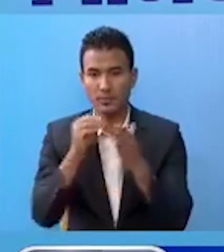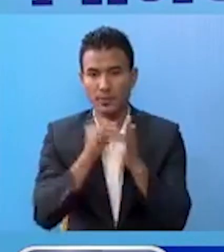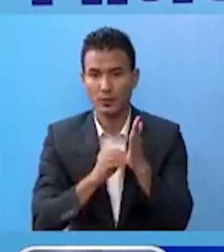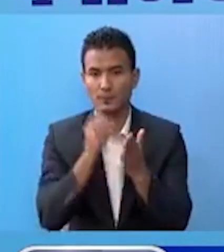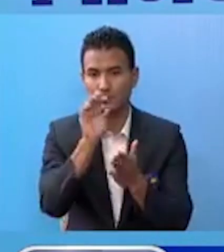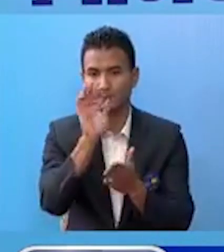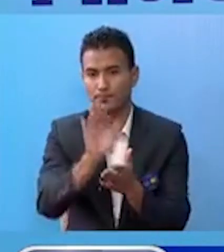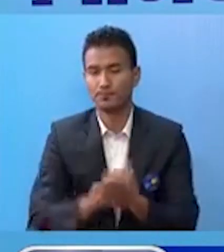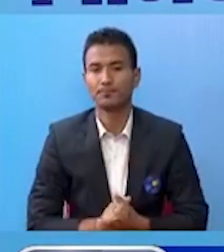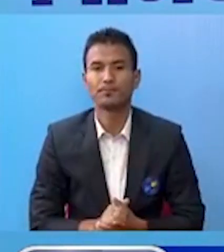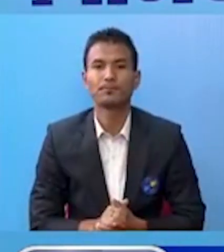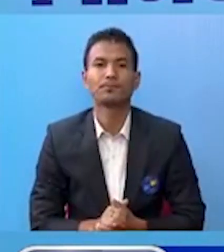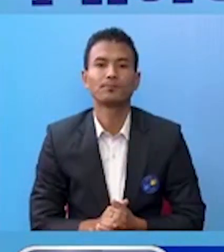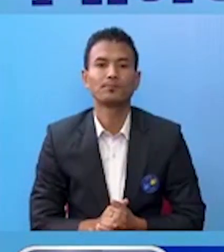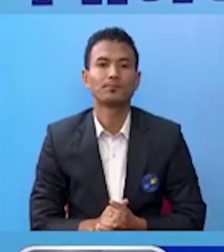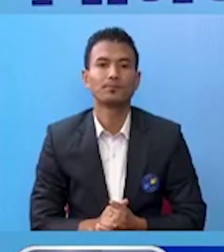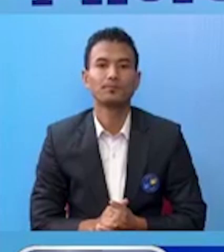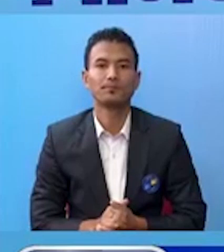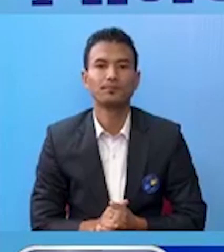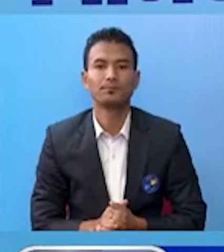गर्न चाहन्छु।